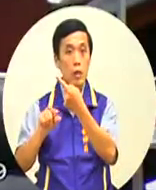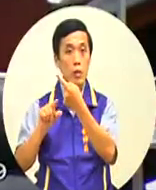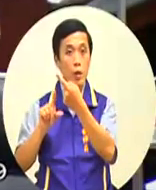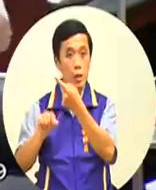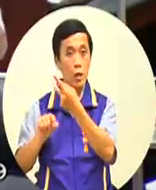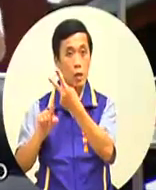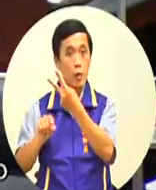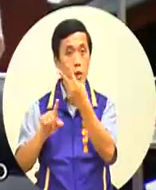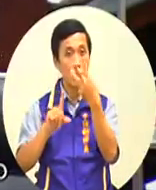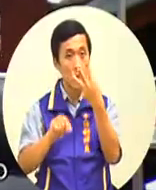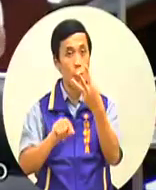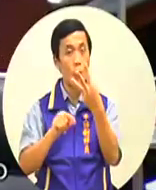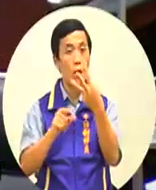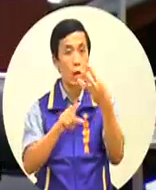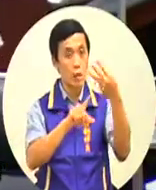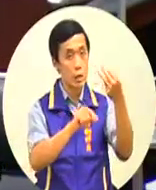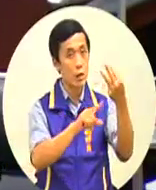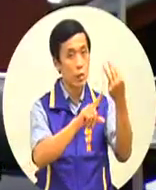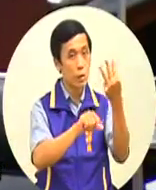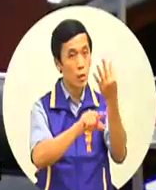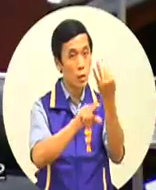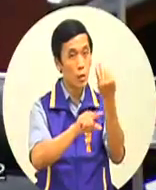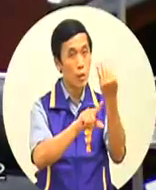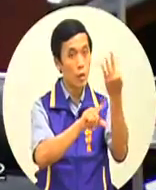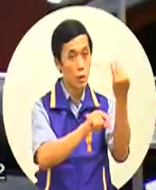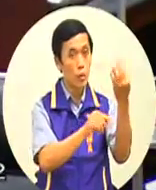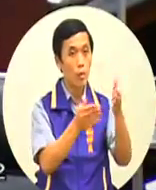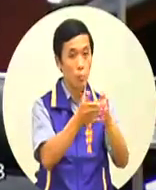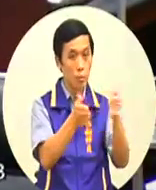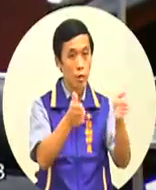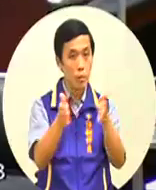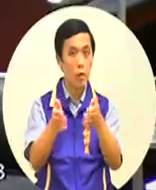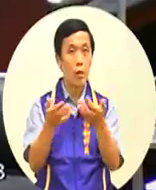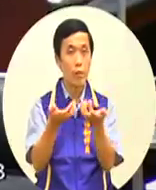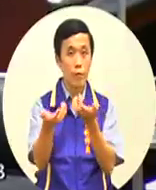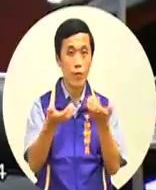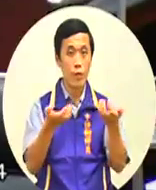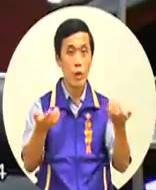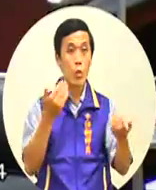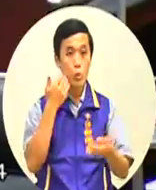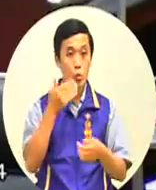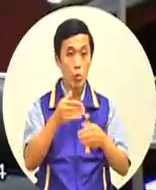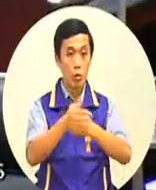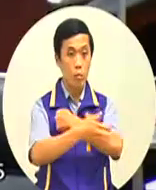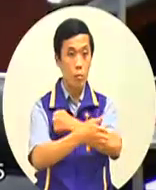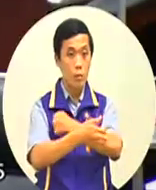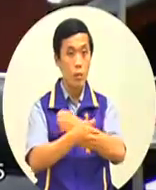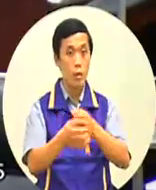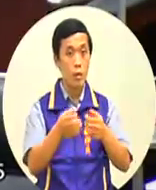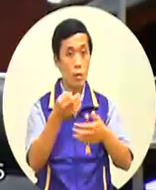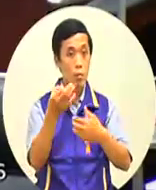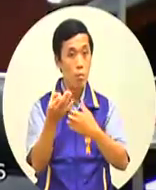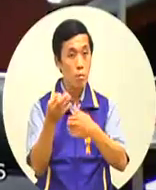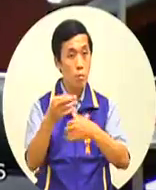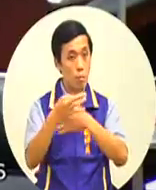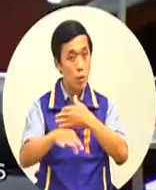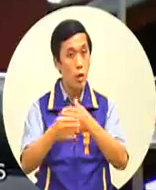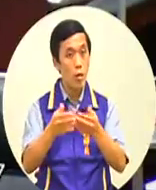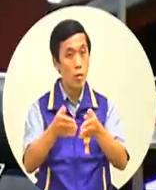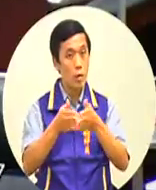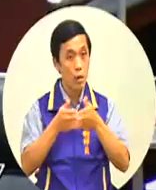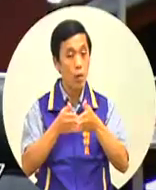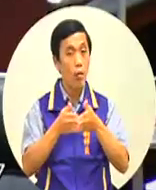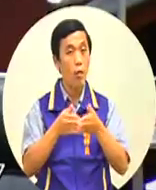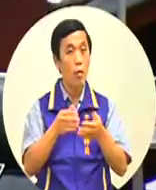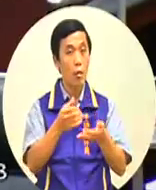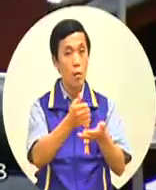三月过几月吼，啊，家甲分摊，安尼吼，有时候伊若要需要工的时阵，啊，有人做一个中介，